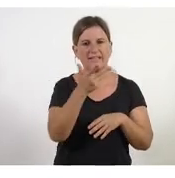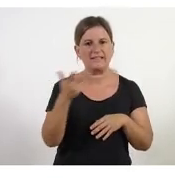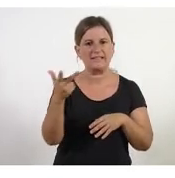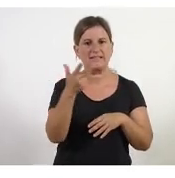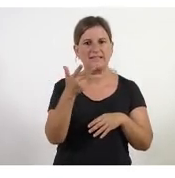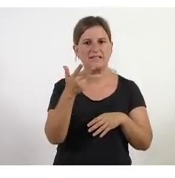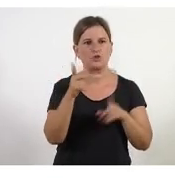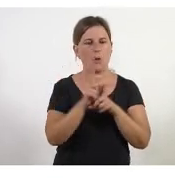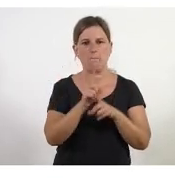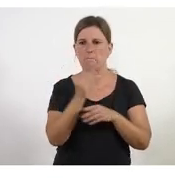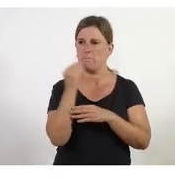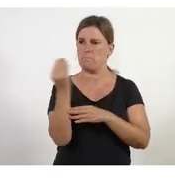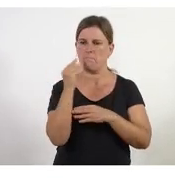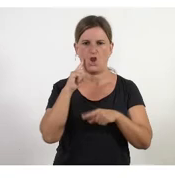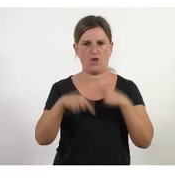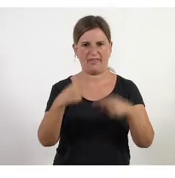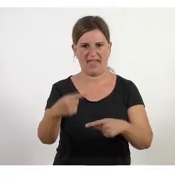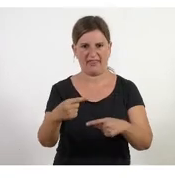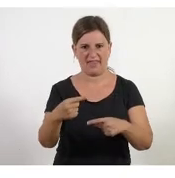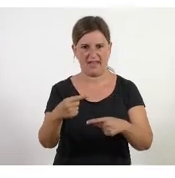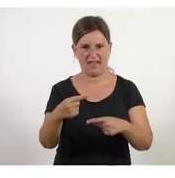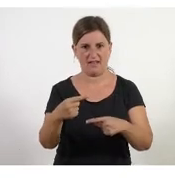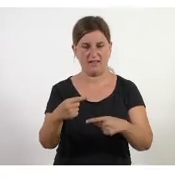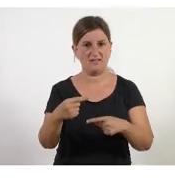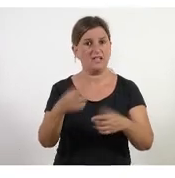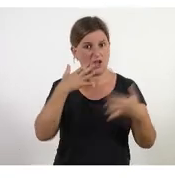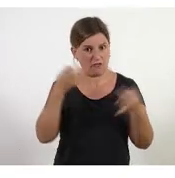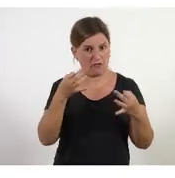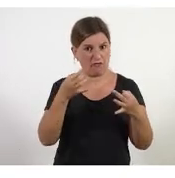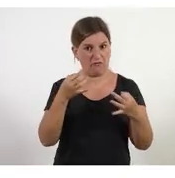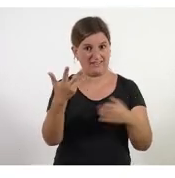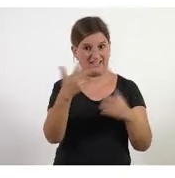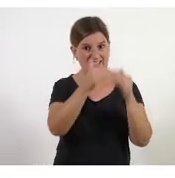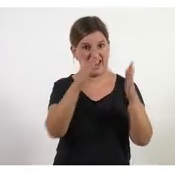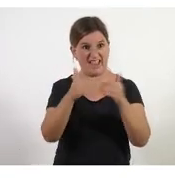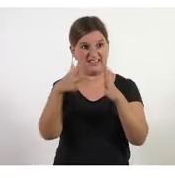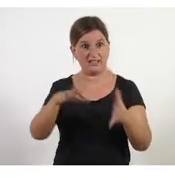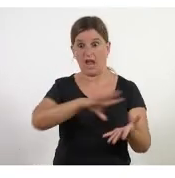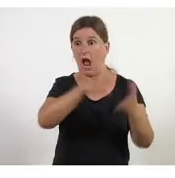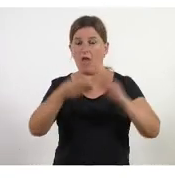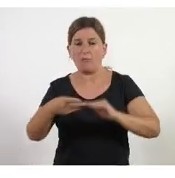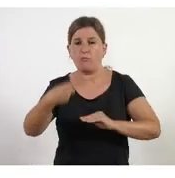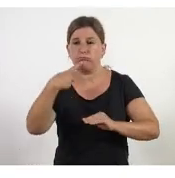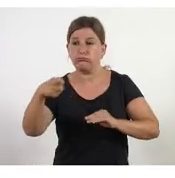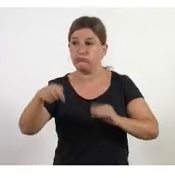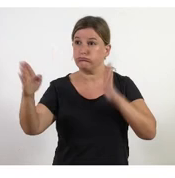tindre un millor dia a dia. Han tingut que adaptar-se molt poquet a aquests temps que estem